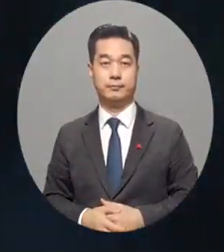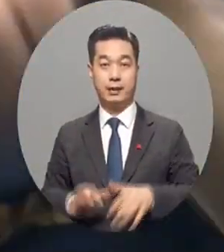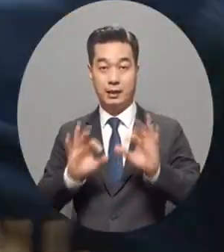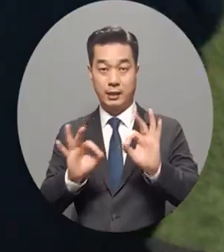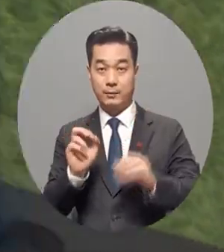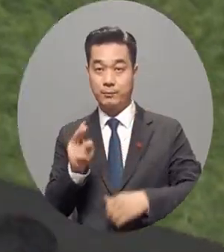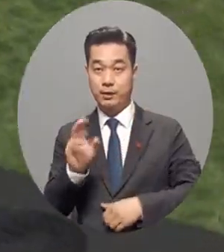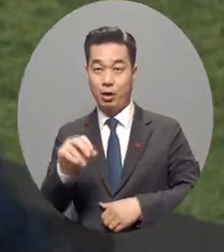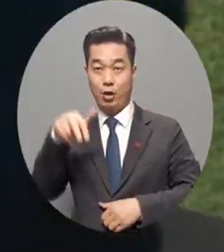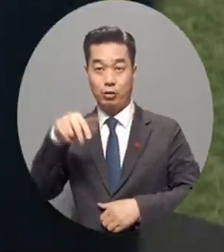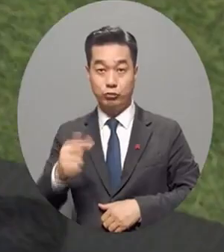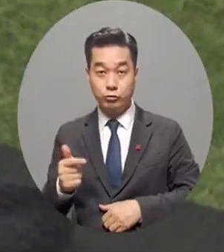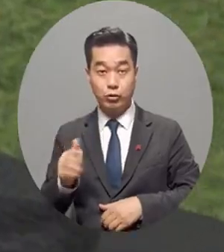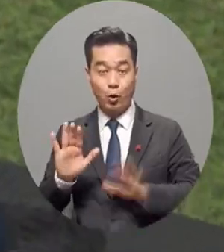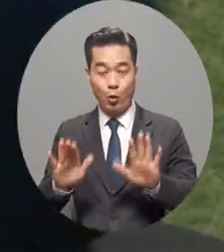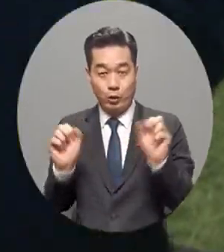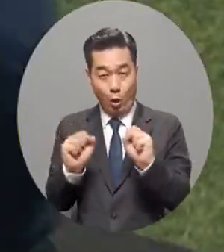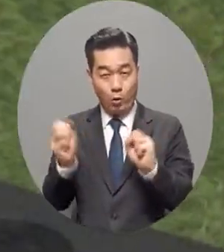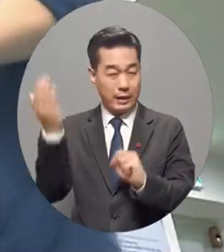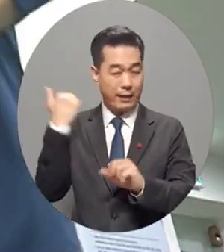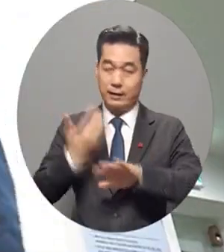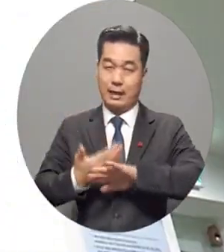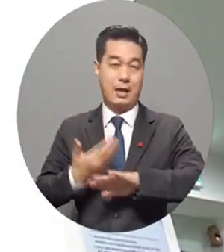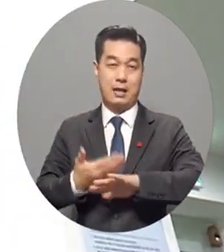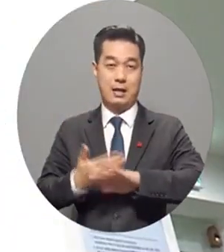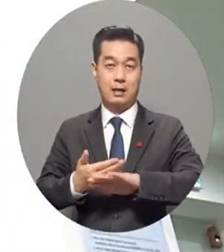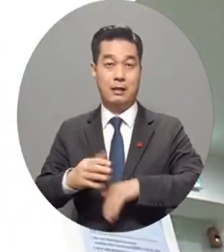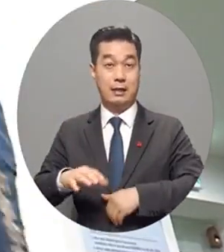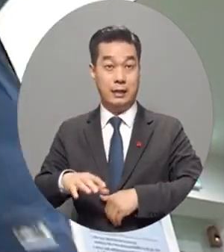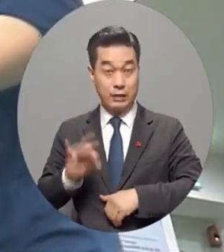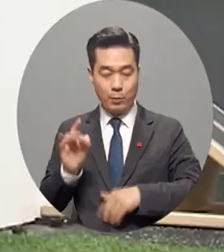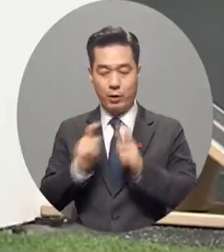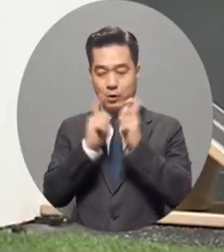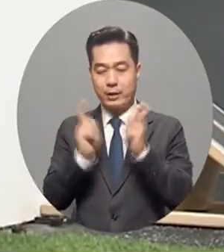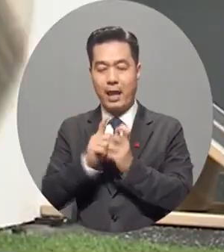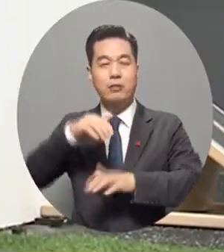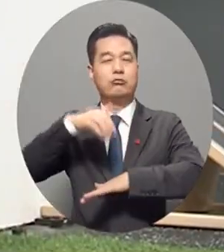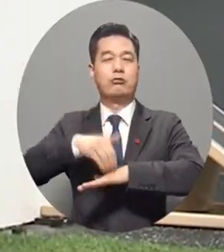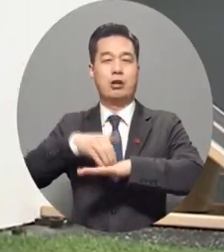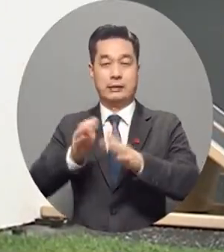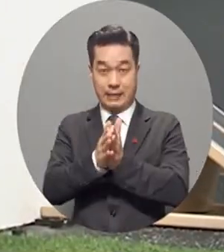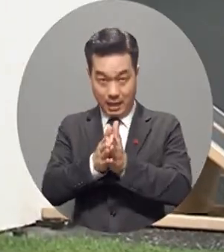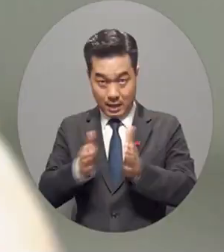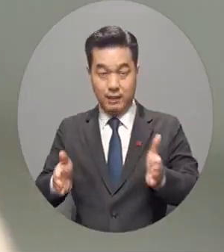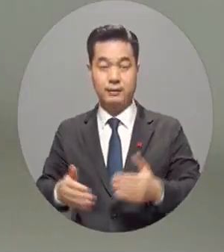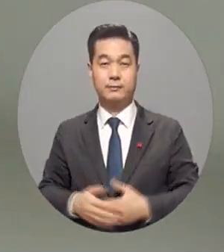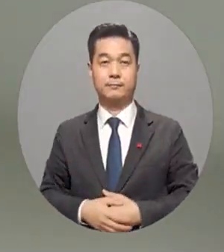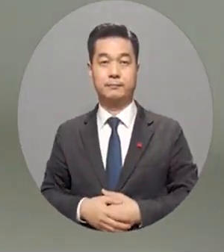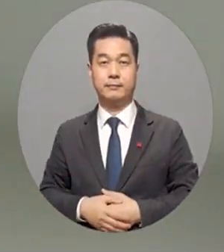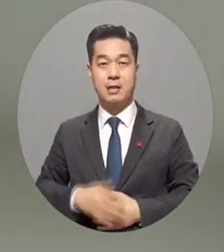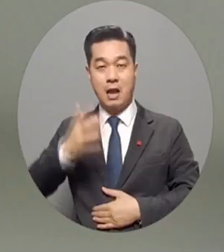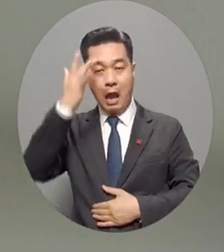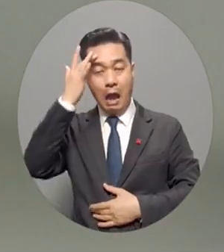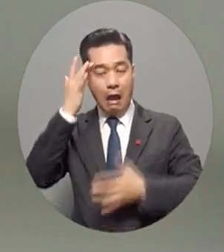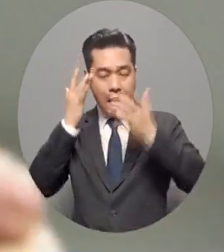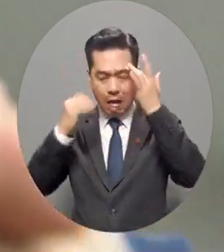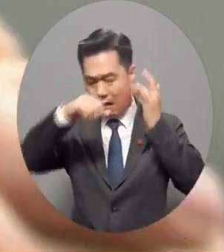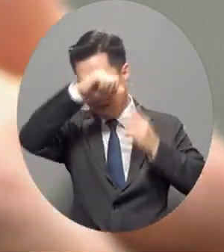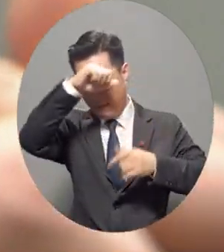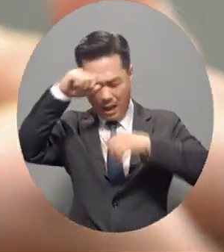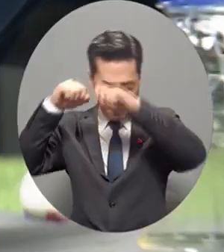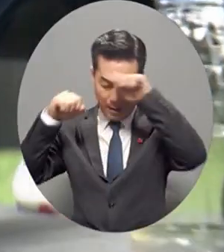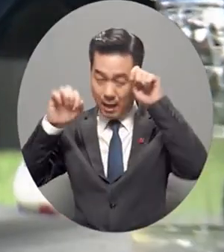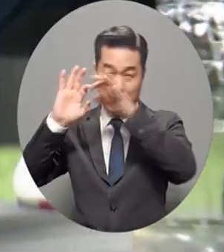김영준의 올겨울은 예년과 다릅니다. 처음으로 개인 트레이닝을 시작했습니다. 땀방울이 쉴새 없이